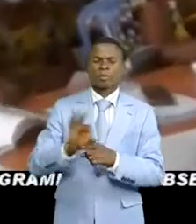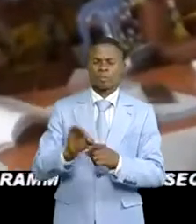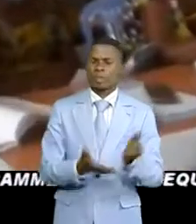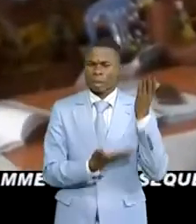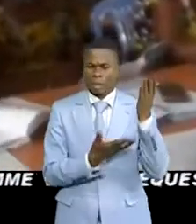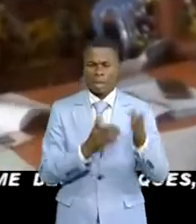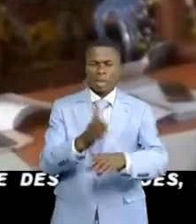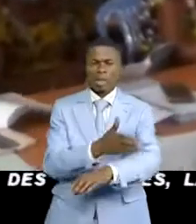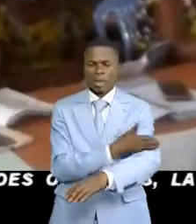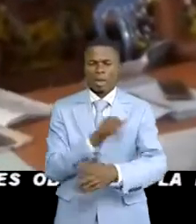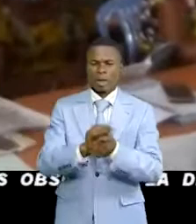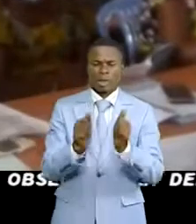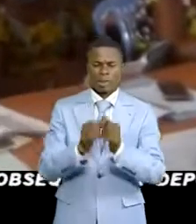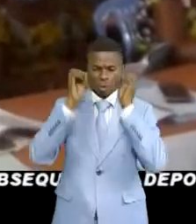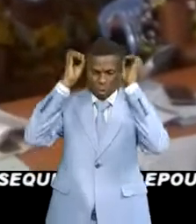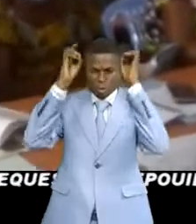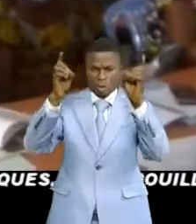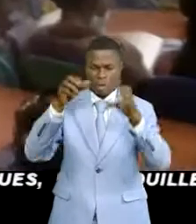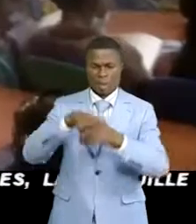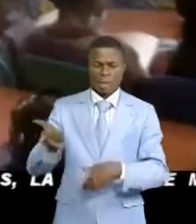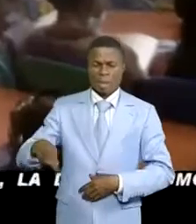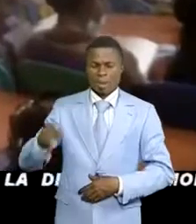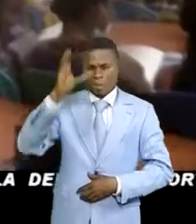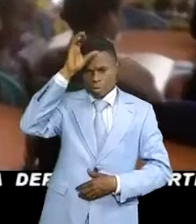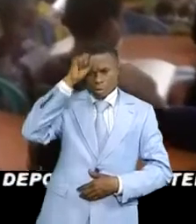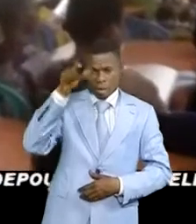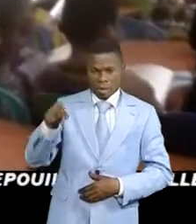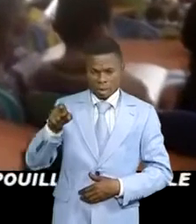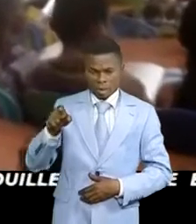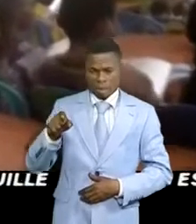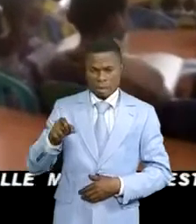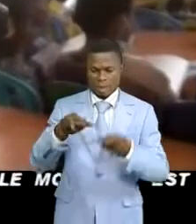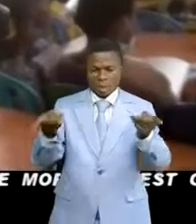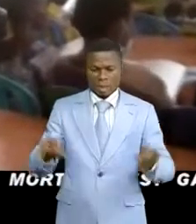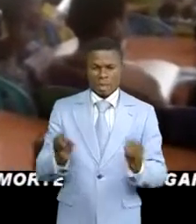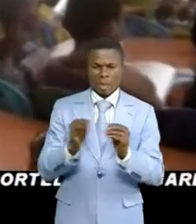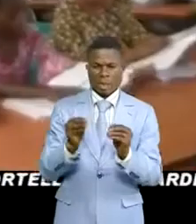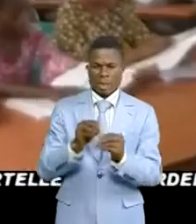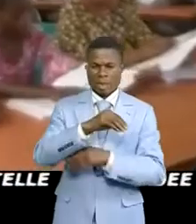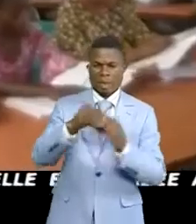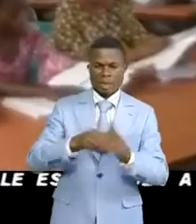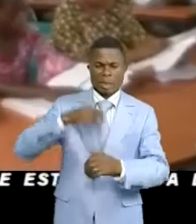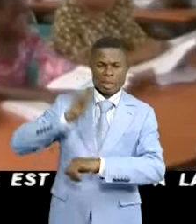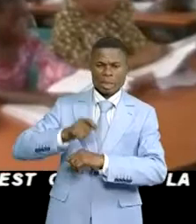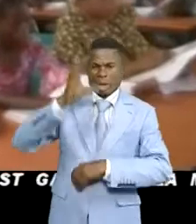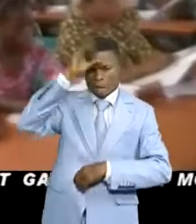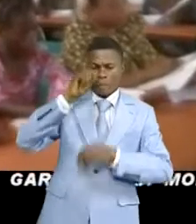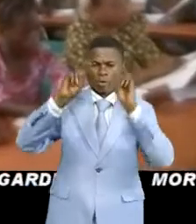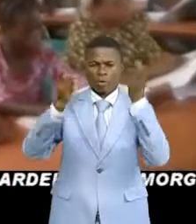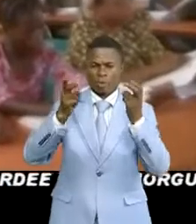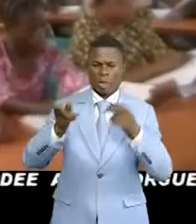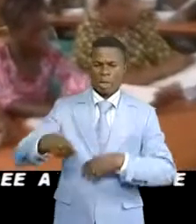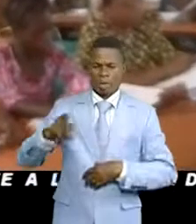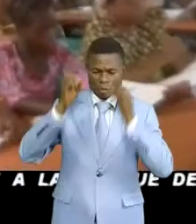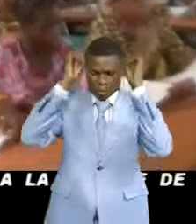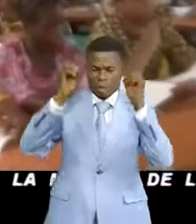les avancées dans le secteur de l'éducation dans la province du Kwilu. Nous sommes dans la salle des réunions du centre Paked à Bandunduville, dans la province